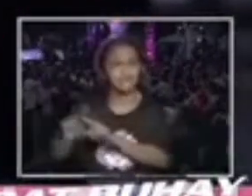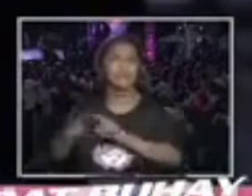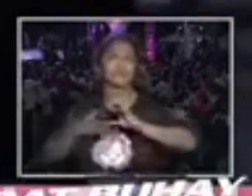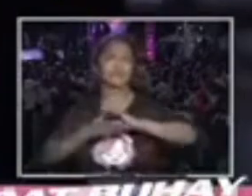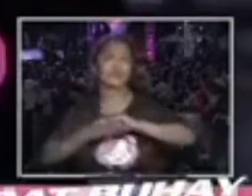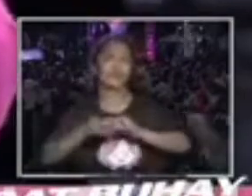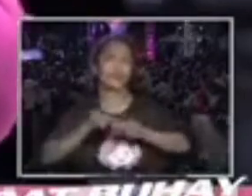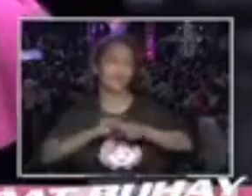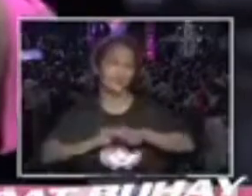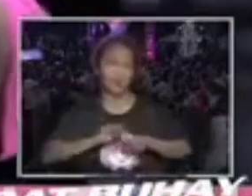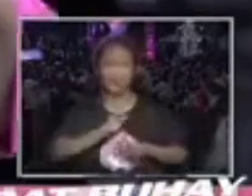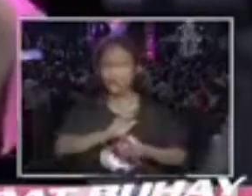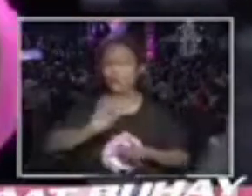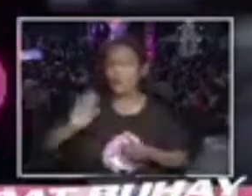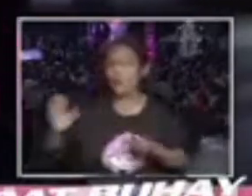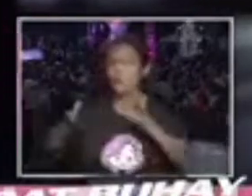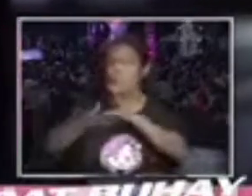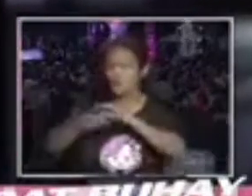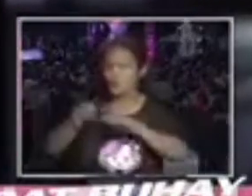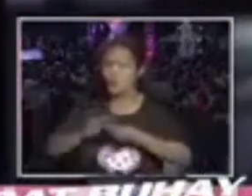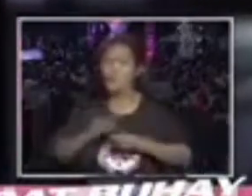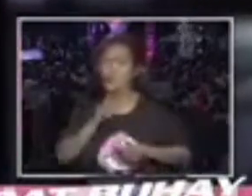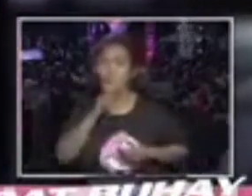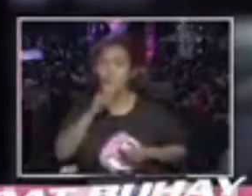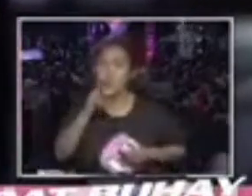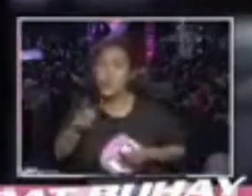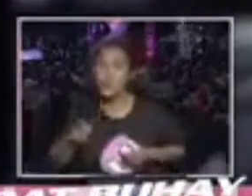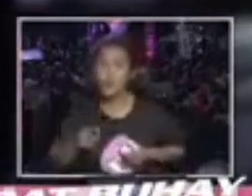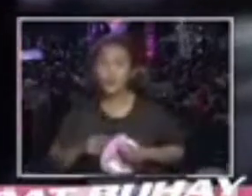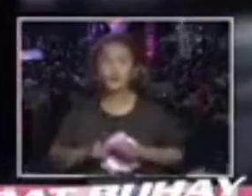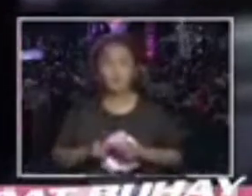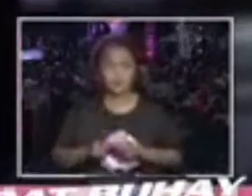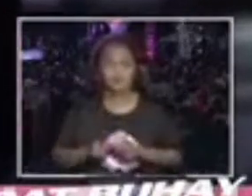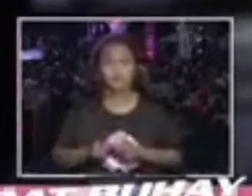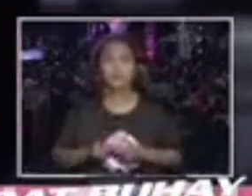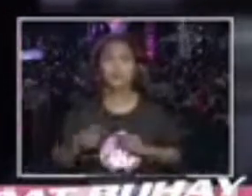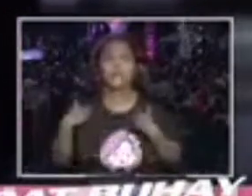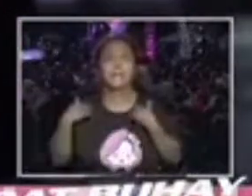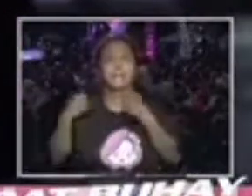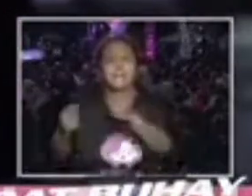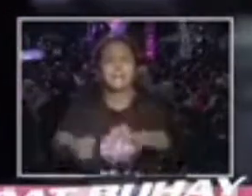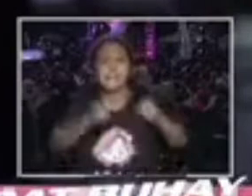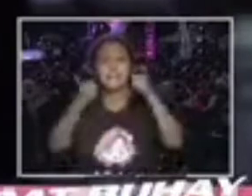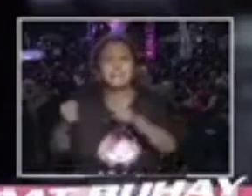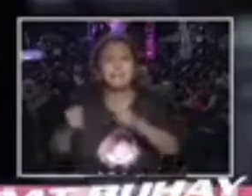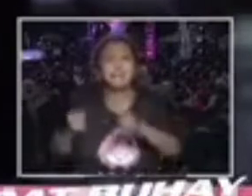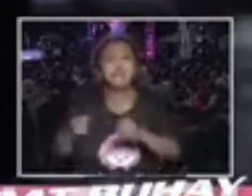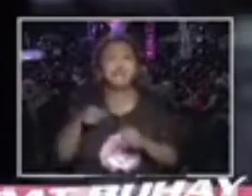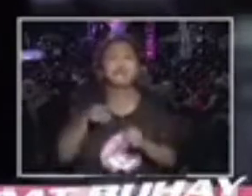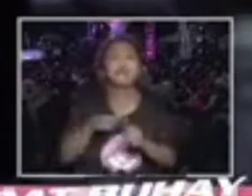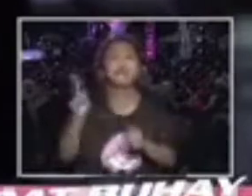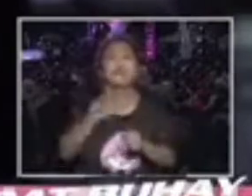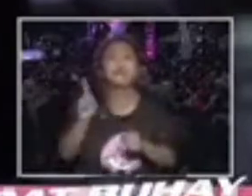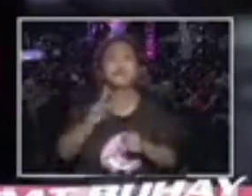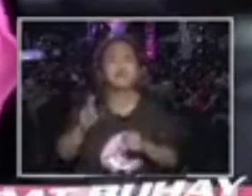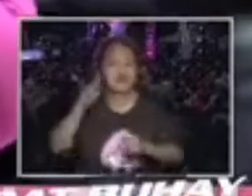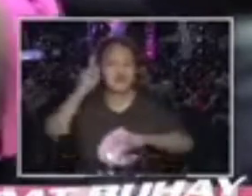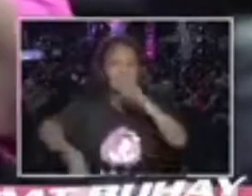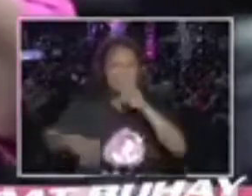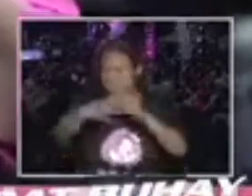kwento. Sa katotohanan, ang kapangyarihan hindi kailanman